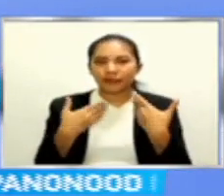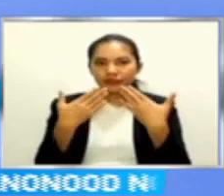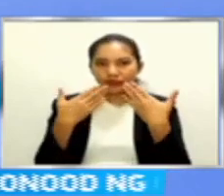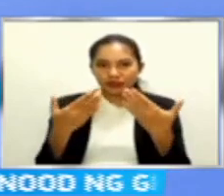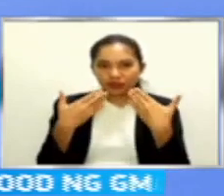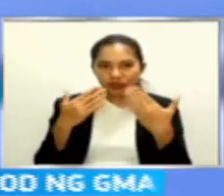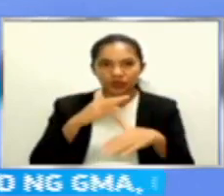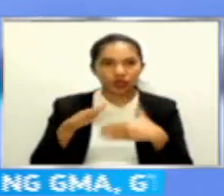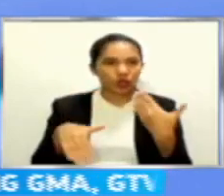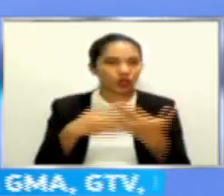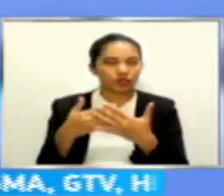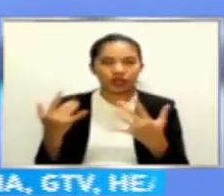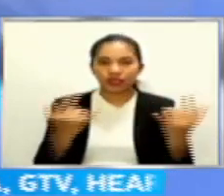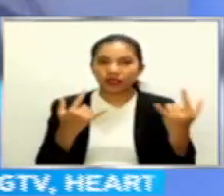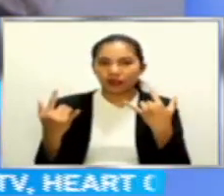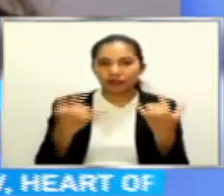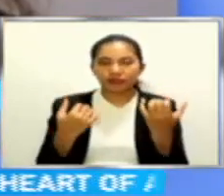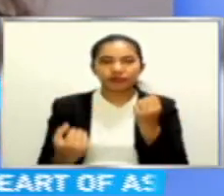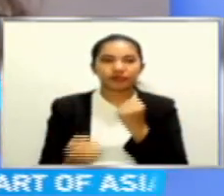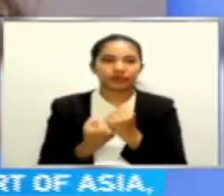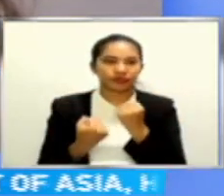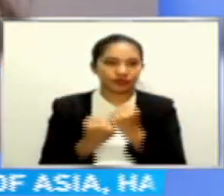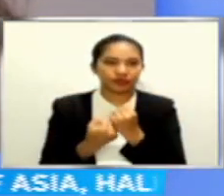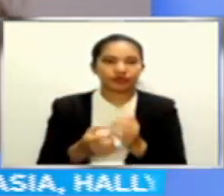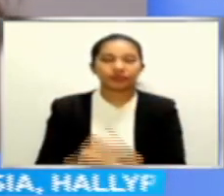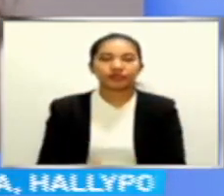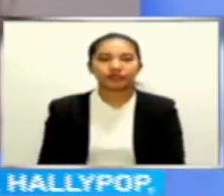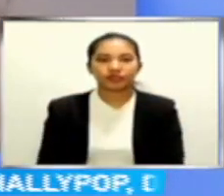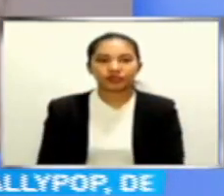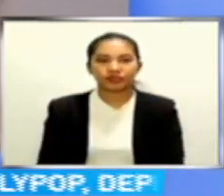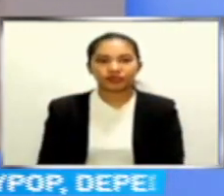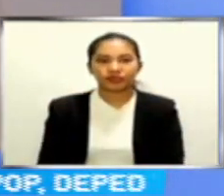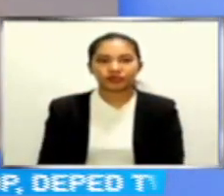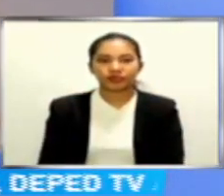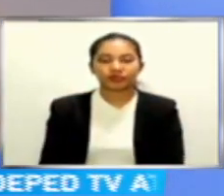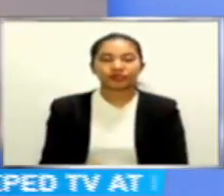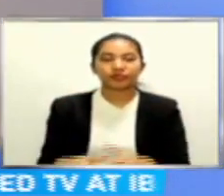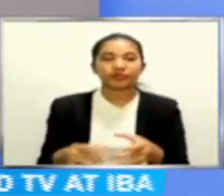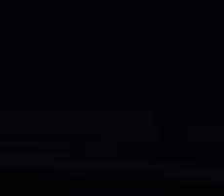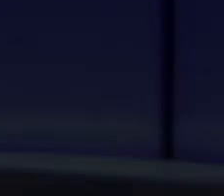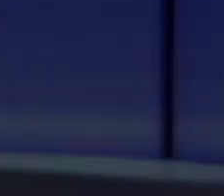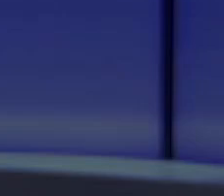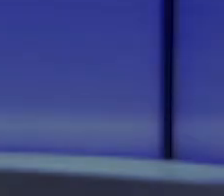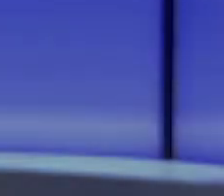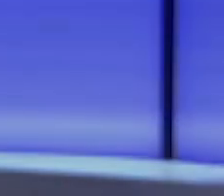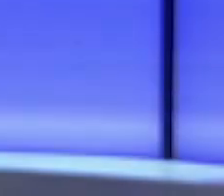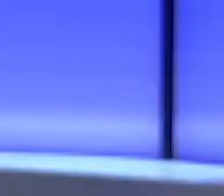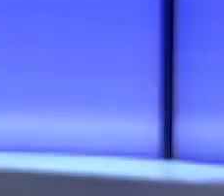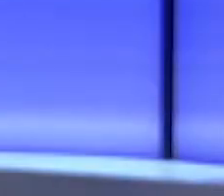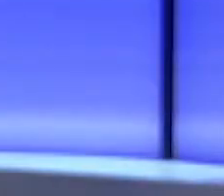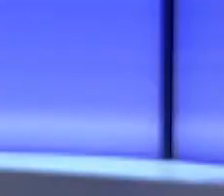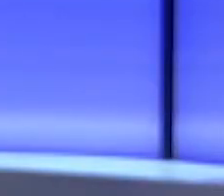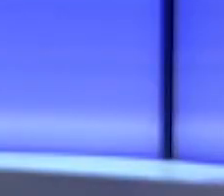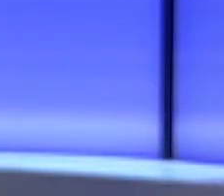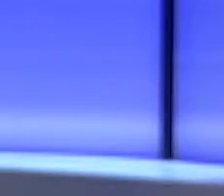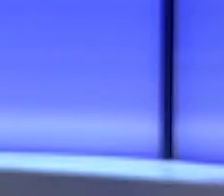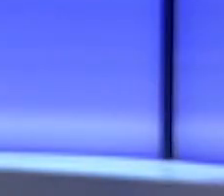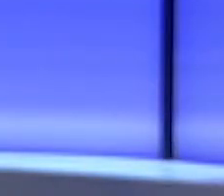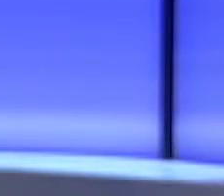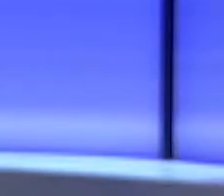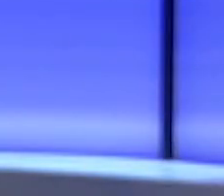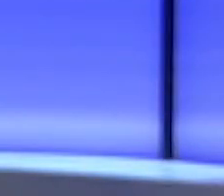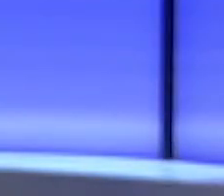nagmamahal at sumusuporta sa kanila. Katatibayan GMA News! Good news mga kapuso! Maari